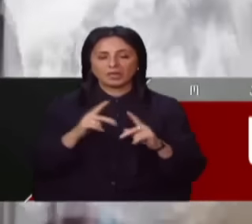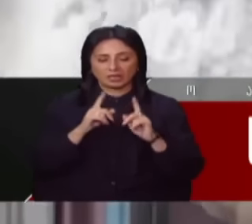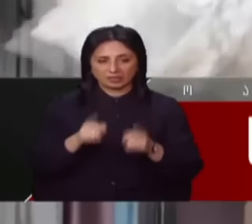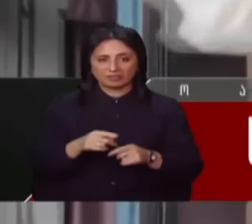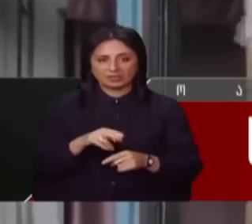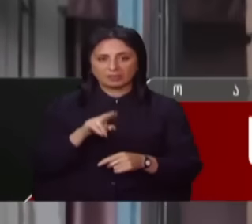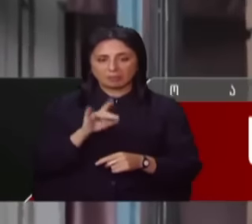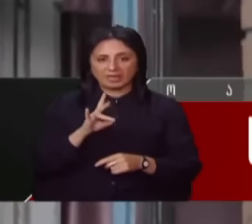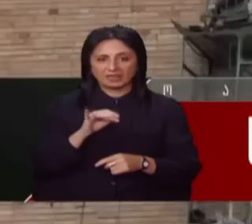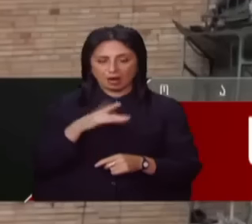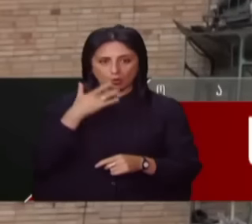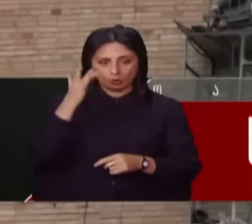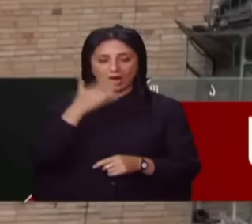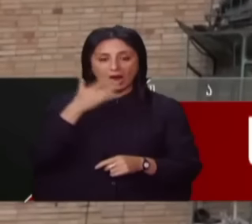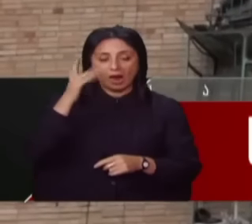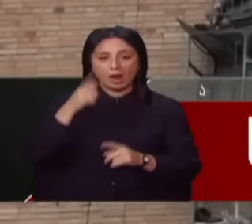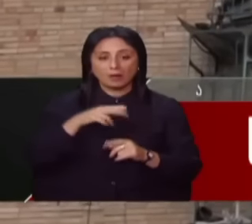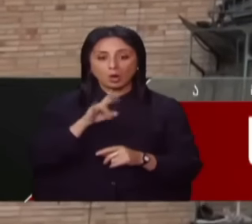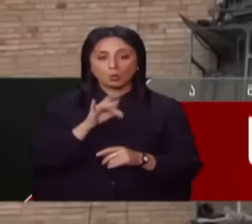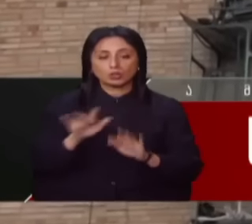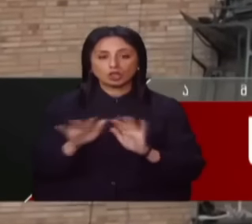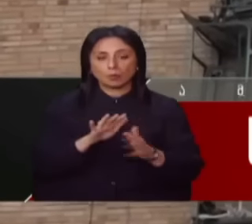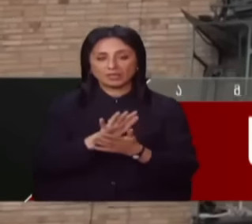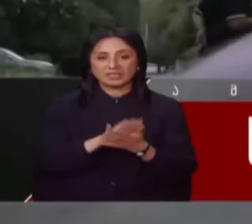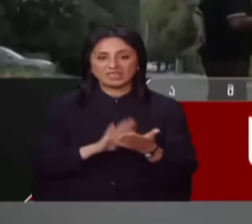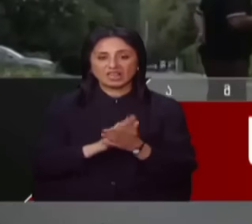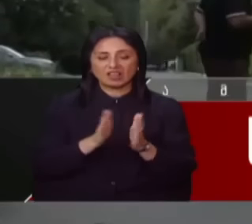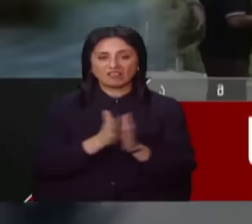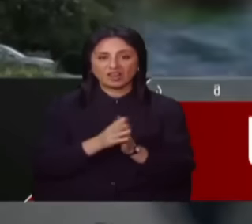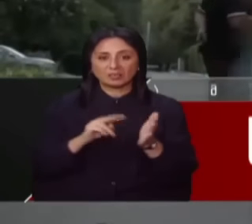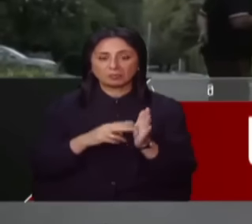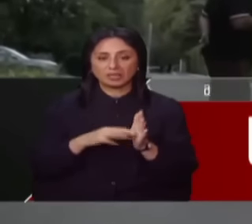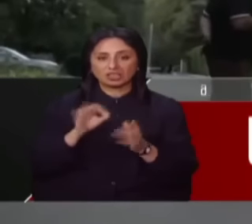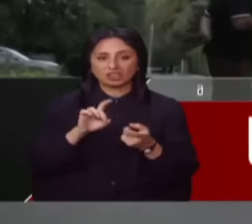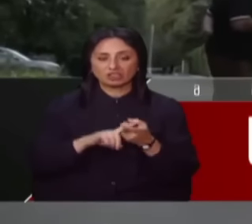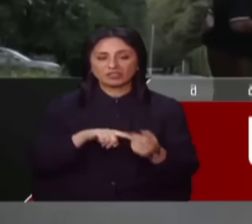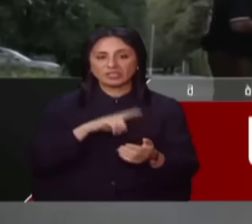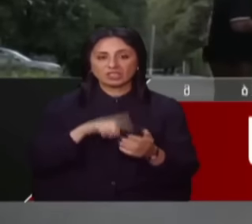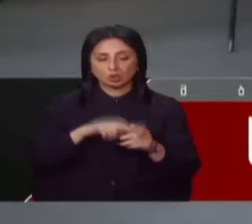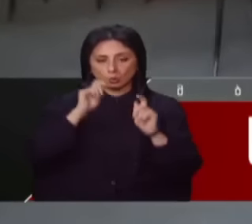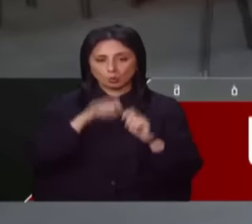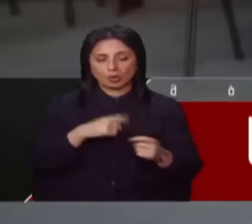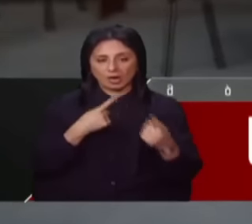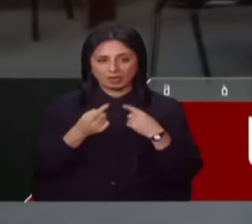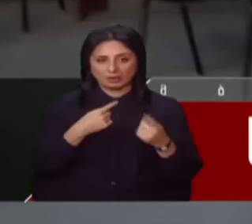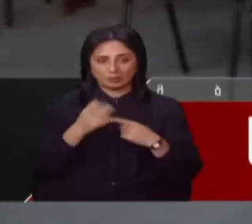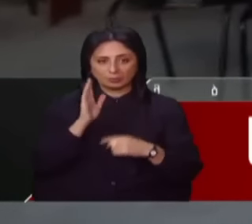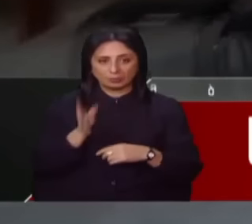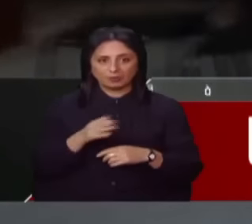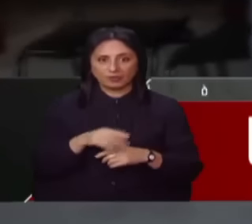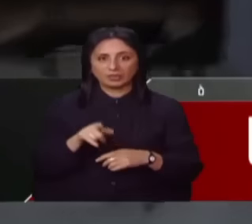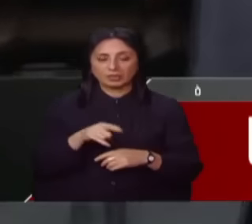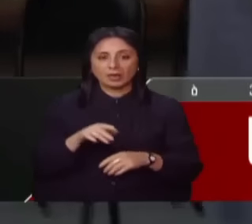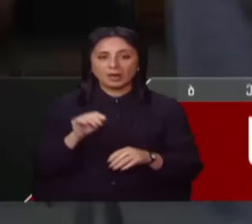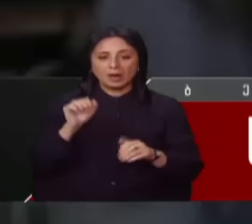ადასტურებენ პენტაგონშიც. პენტაგონი კურსკის ოპერაციის გრძელვადიანი ამოცანების შესახებ საკითხს უკრაინასთან განიხილავს.